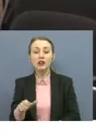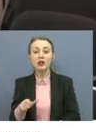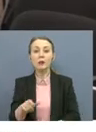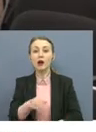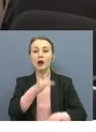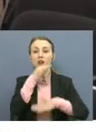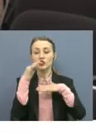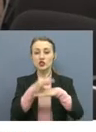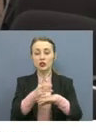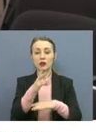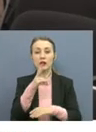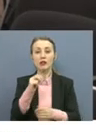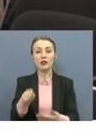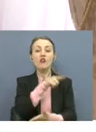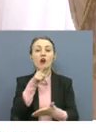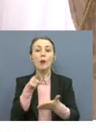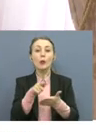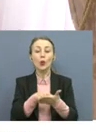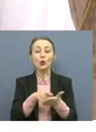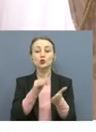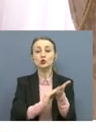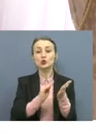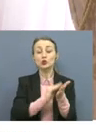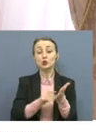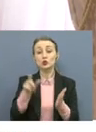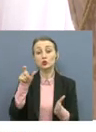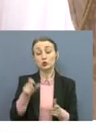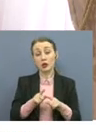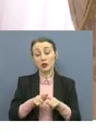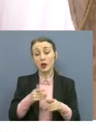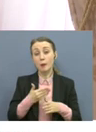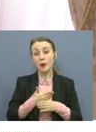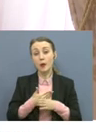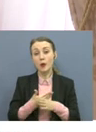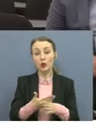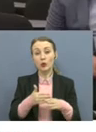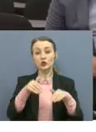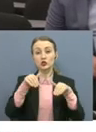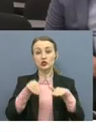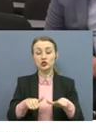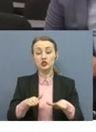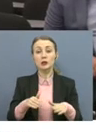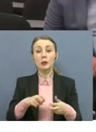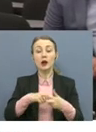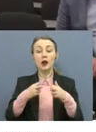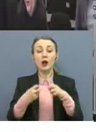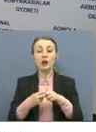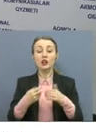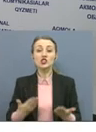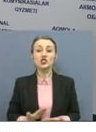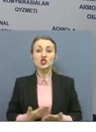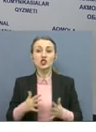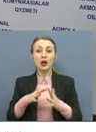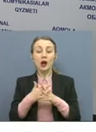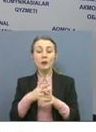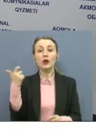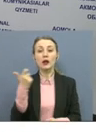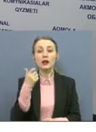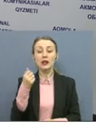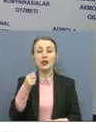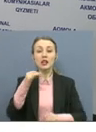өнім көлемі 32 миллиард теңгені құраған. Бұл көрсеткіш 2018 жылмен салыстырғанда 6 миллиард теңгеге жоғары. Атбасар ауданының